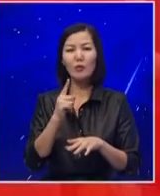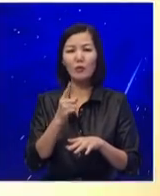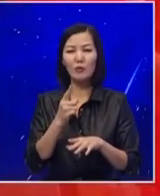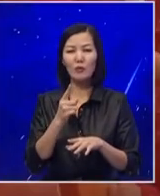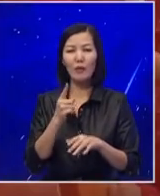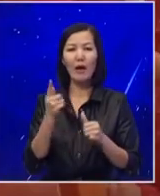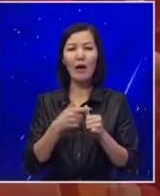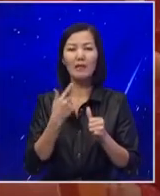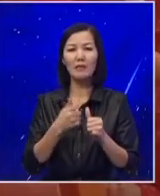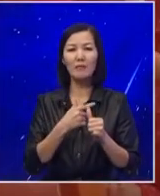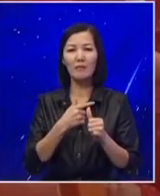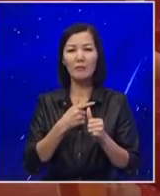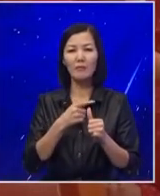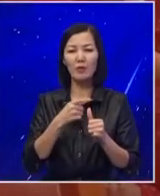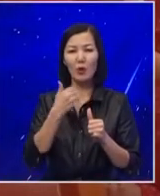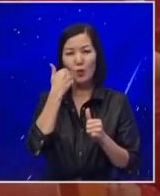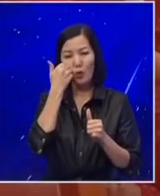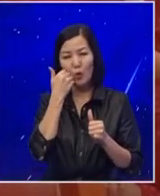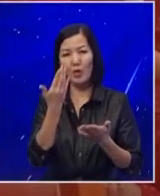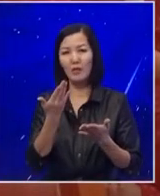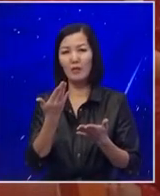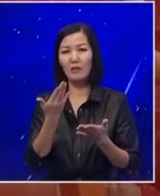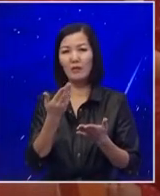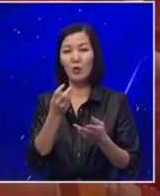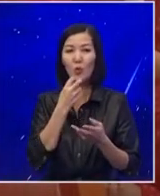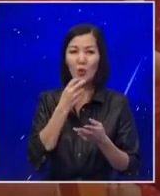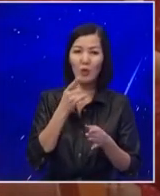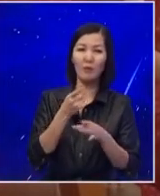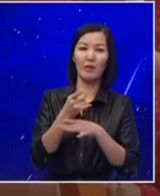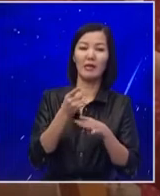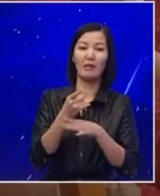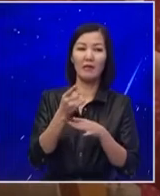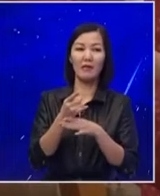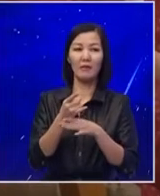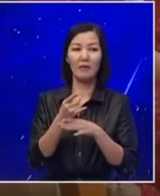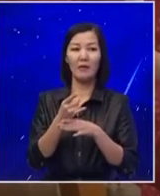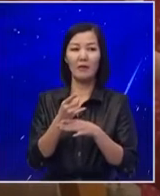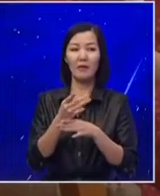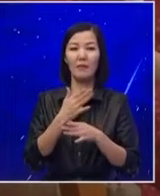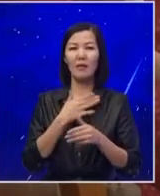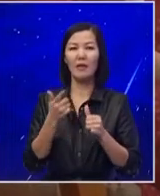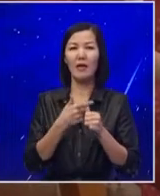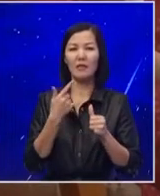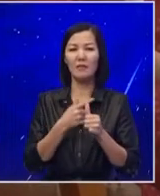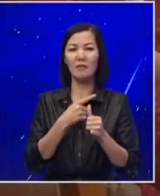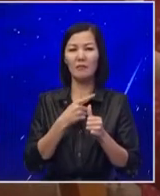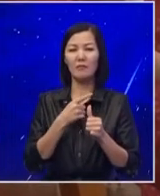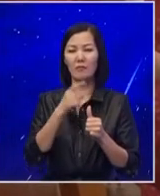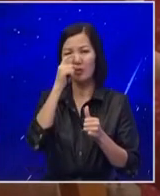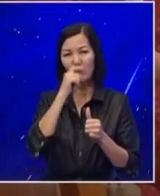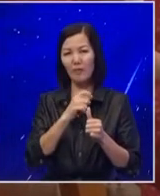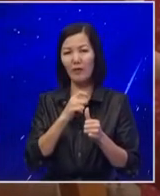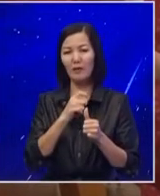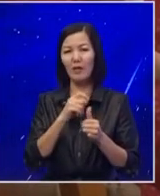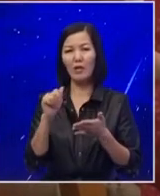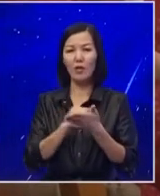Атым жаман екен, бәрі менің атыма күледі, мазақтайды мені, менің атымды жаман қойыпсыңдар. Документім де жоқ